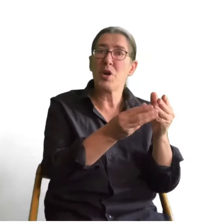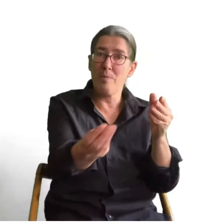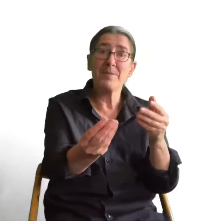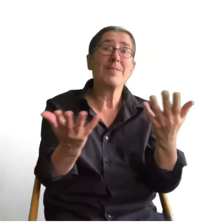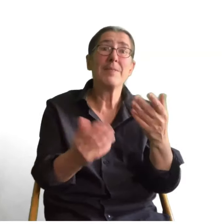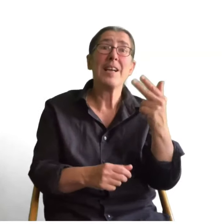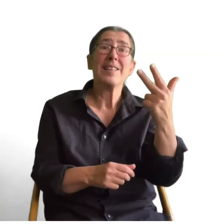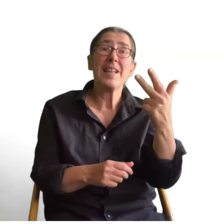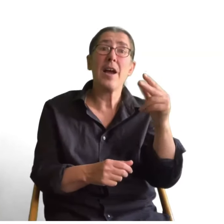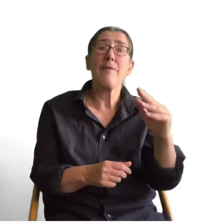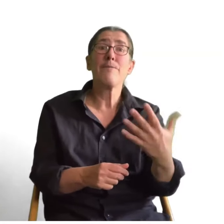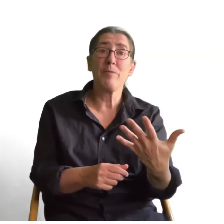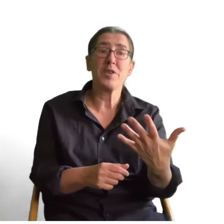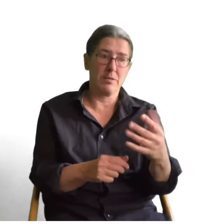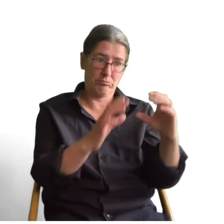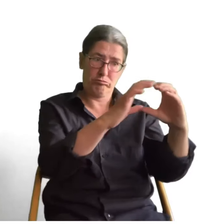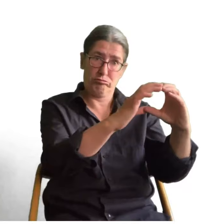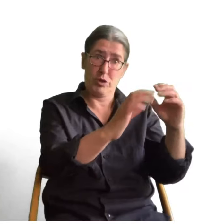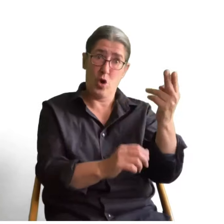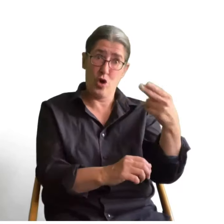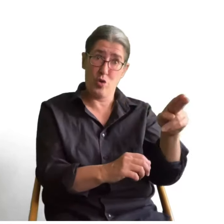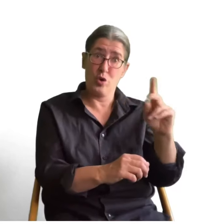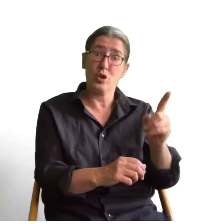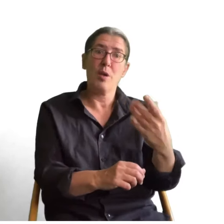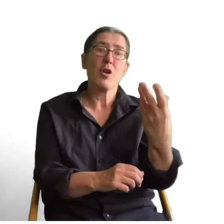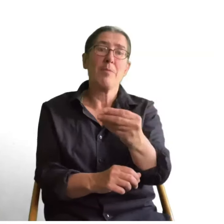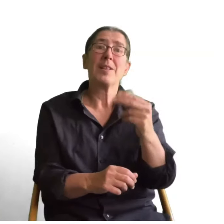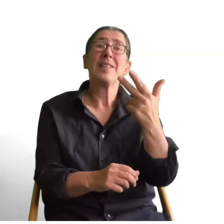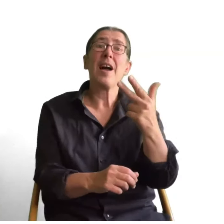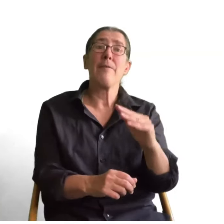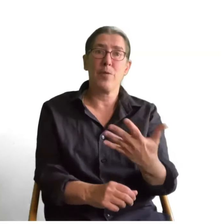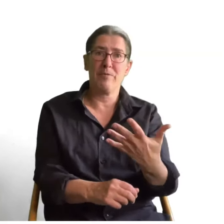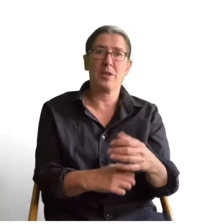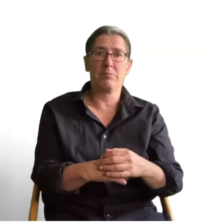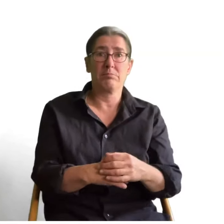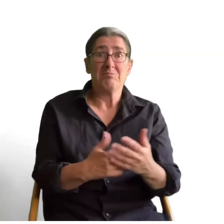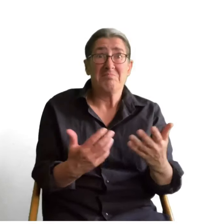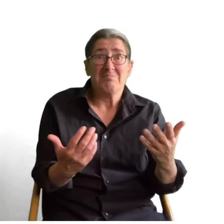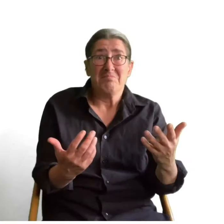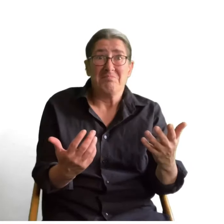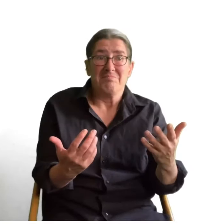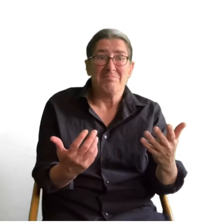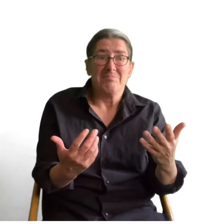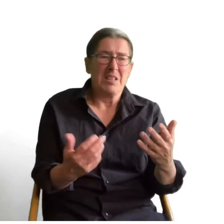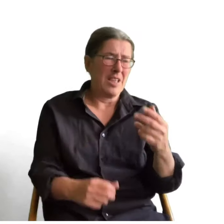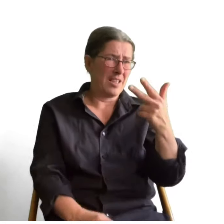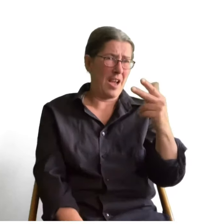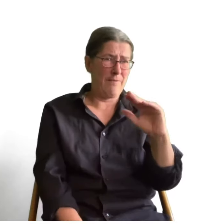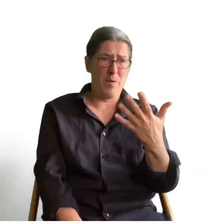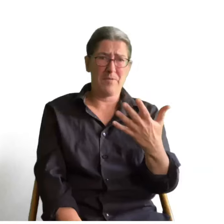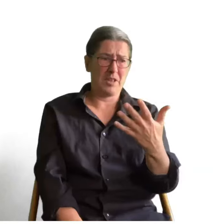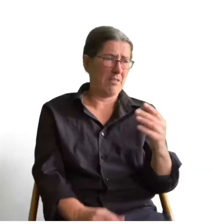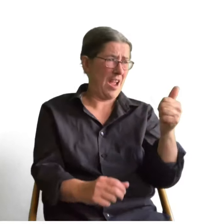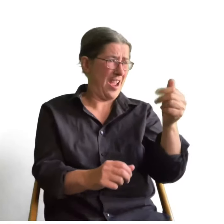3/5 bekommen. Von diesem Euro hier sollst du 3/5 bekommen. Ja, wie ist